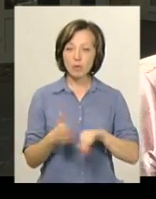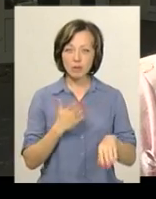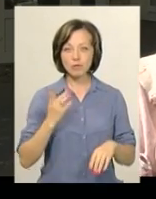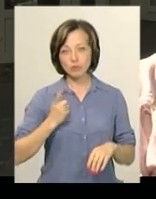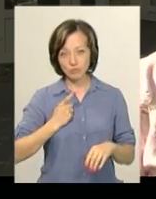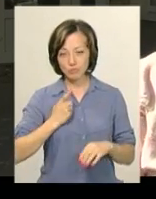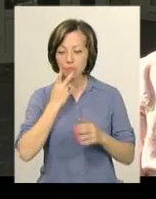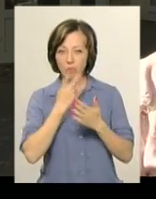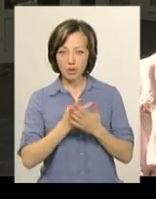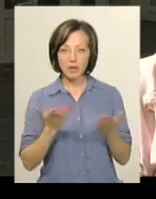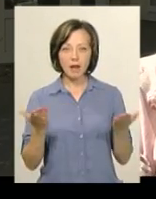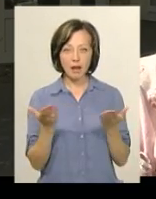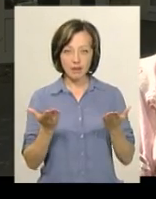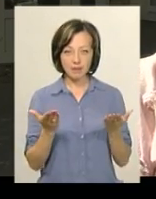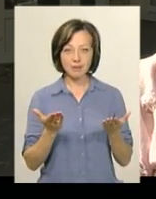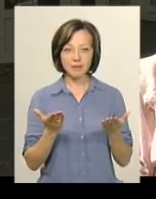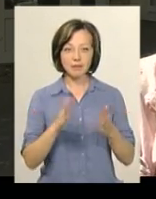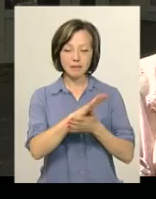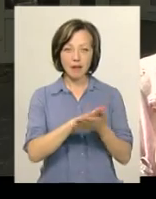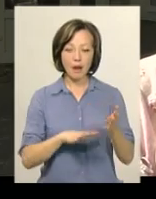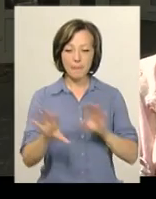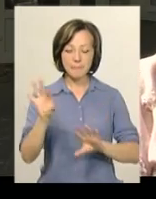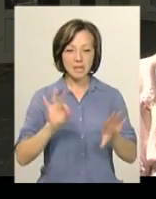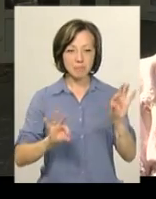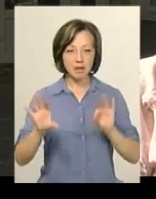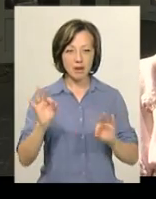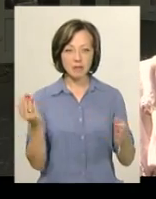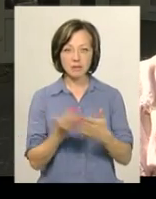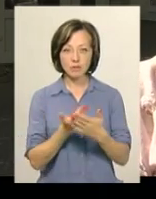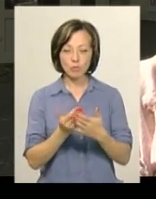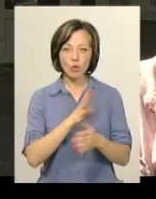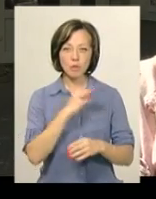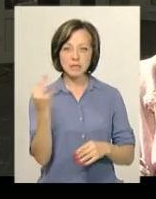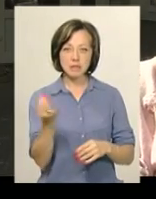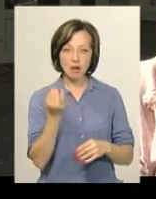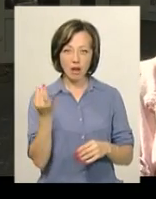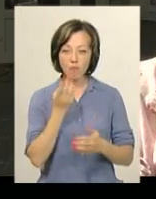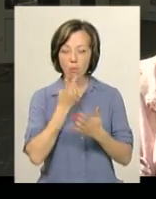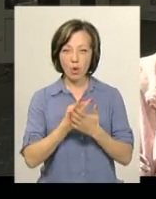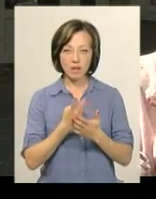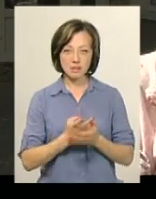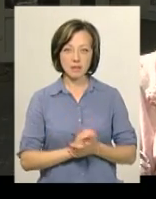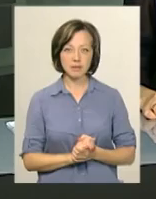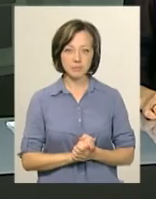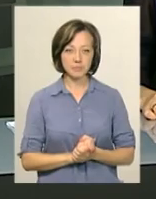і будемо бачити, які далі підбирати такі стрічки, що було би цікавого показати.